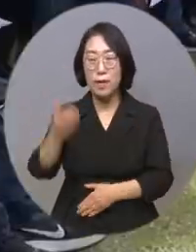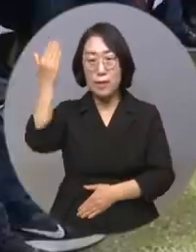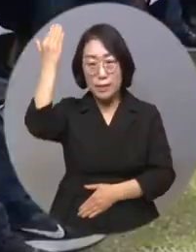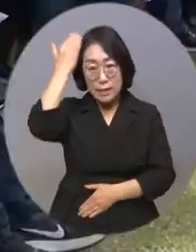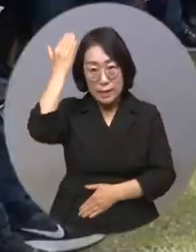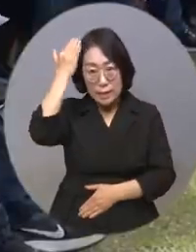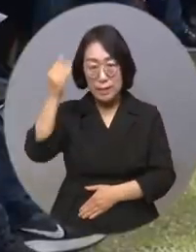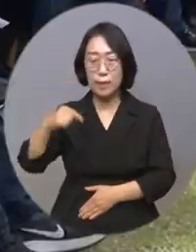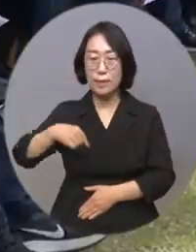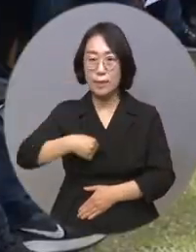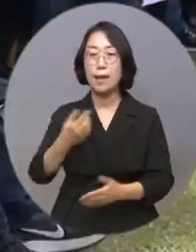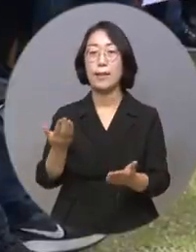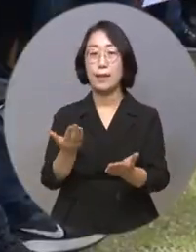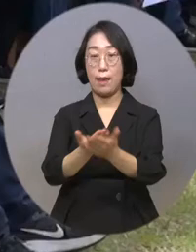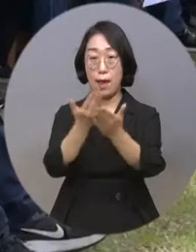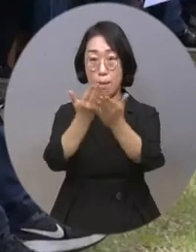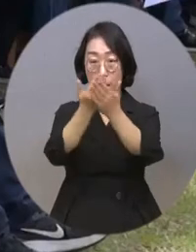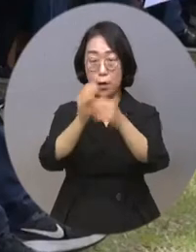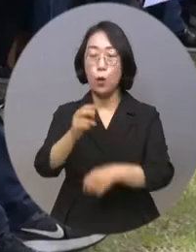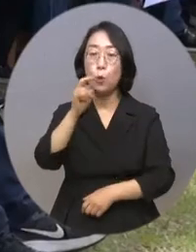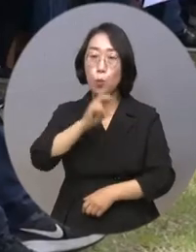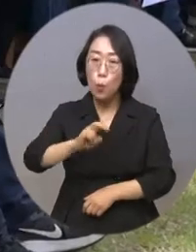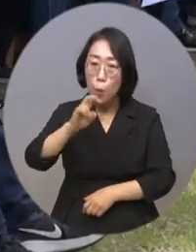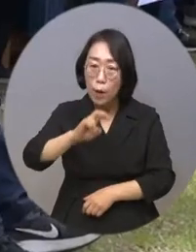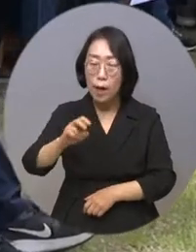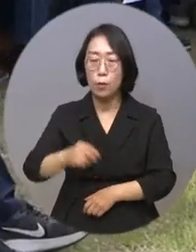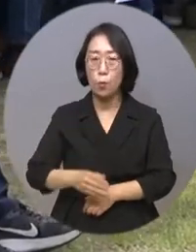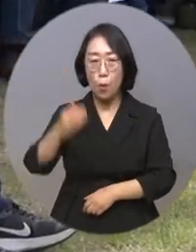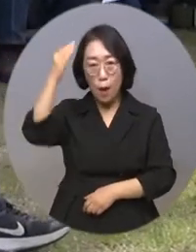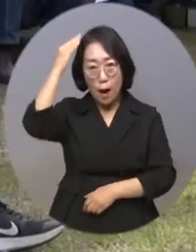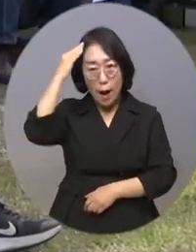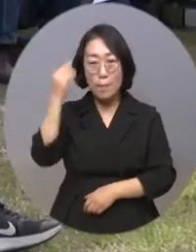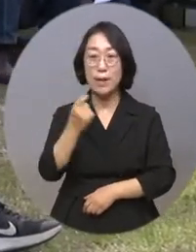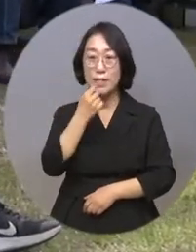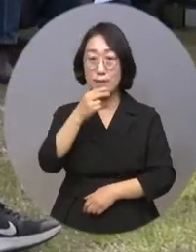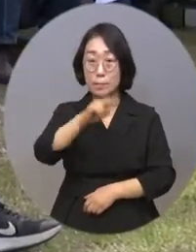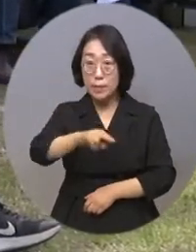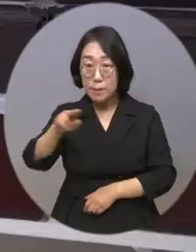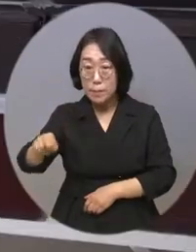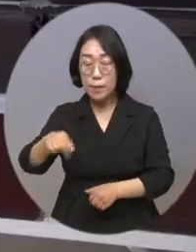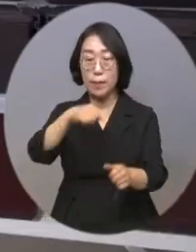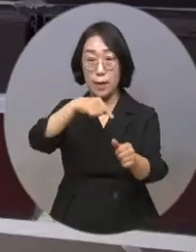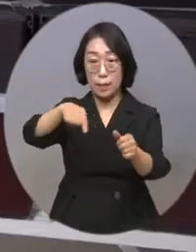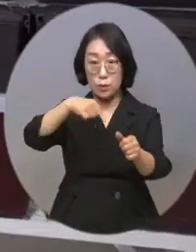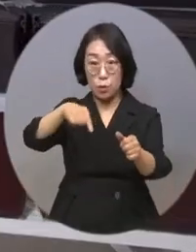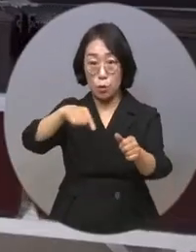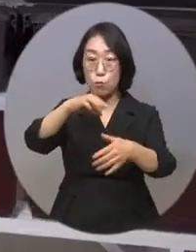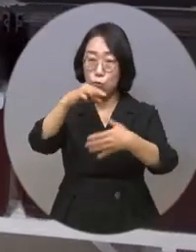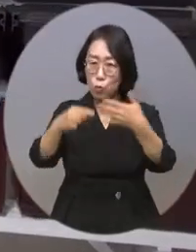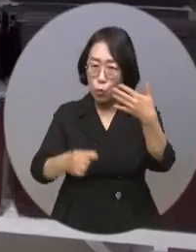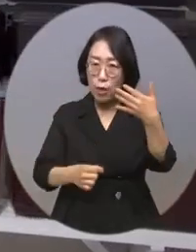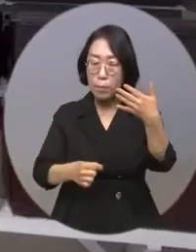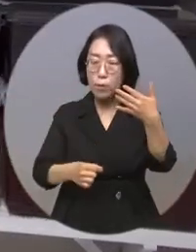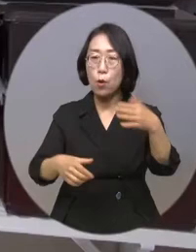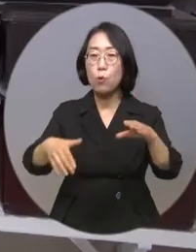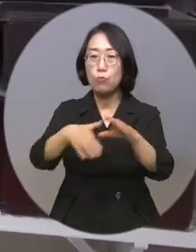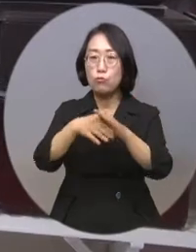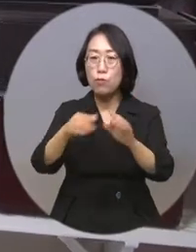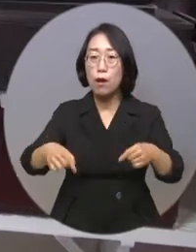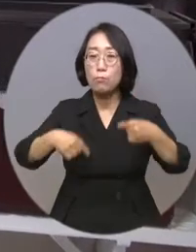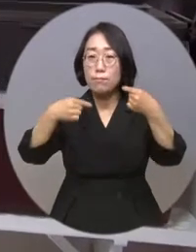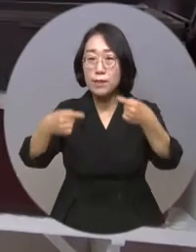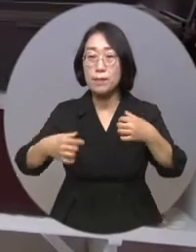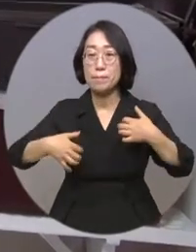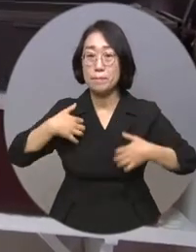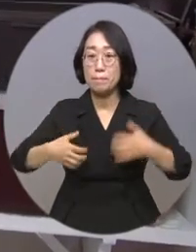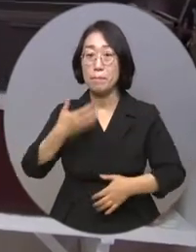강좌, 자기개발 강좌, 노래교실, 바둑교실 등 프로그램을 통하여 문화향유 기회의 확대와